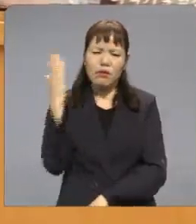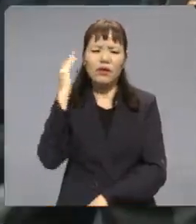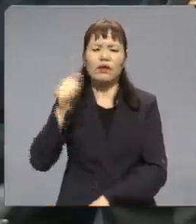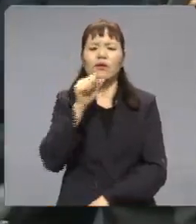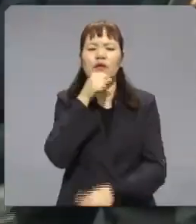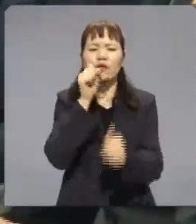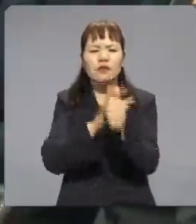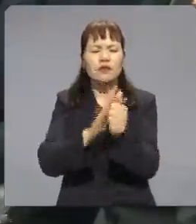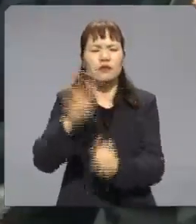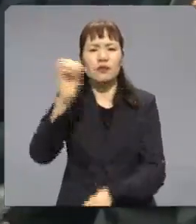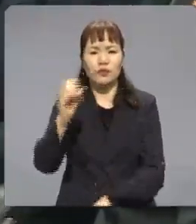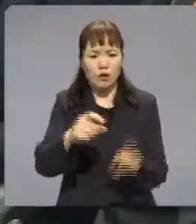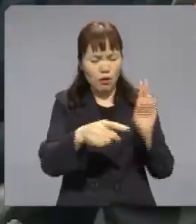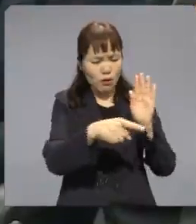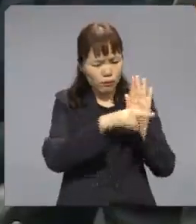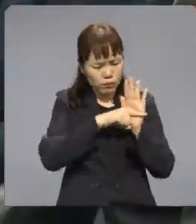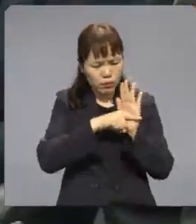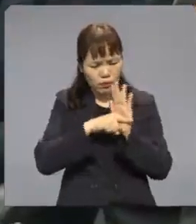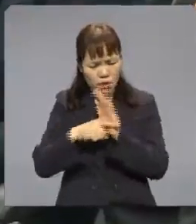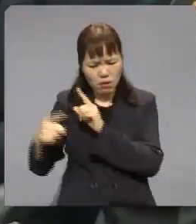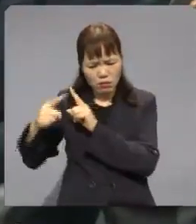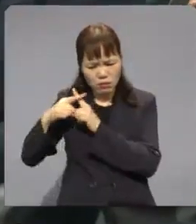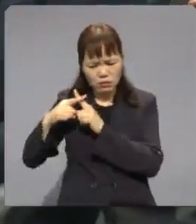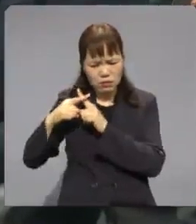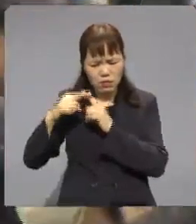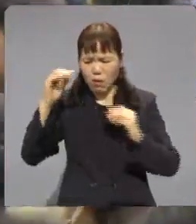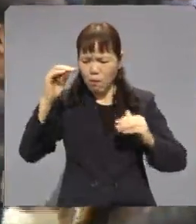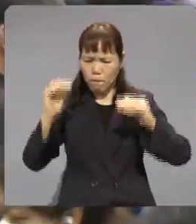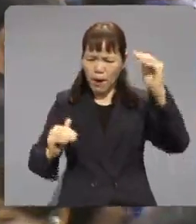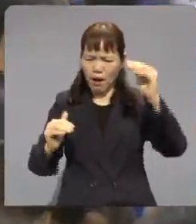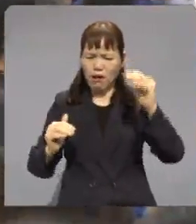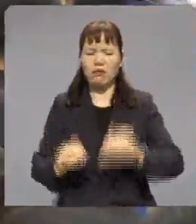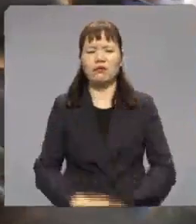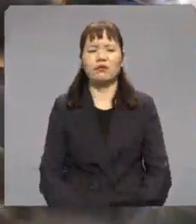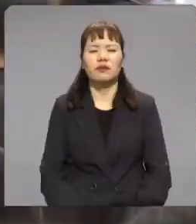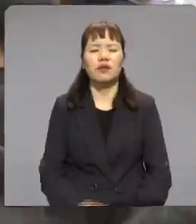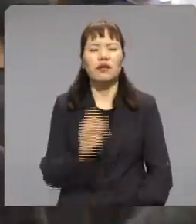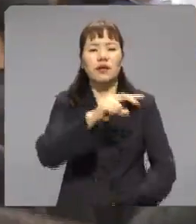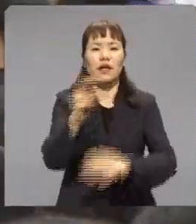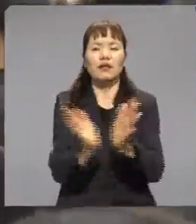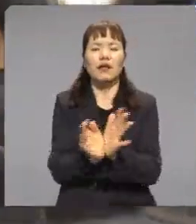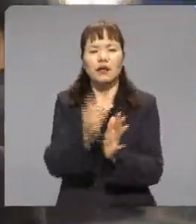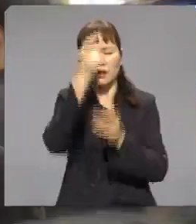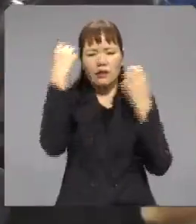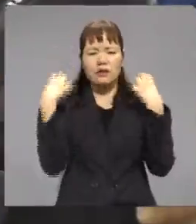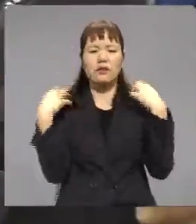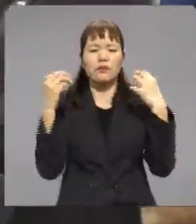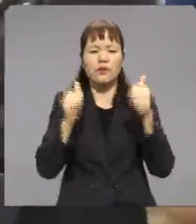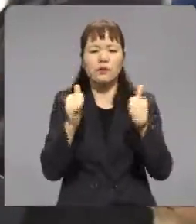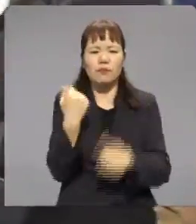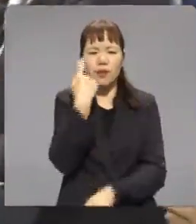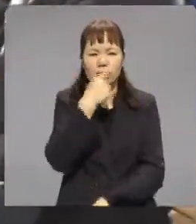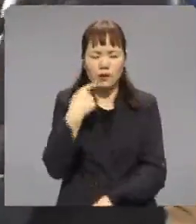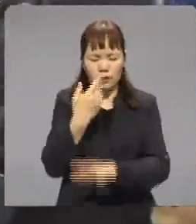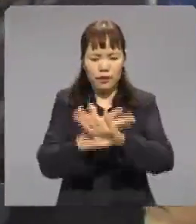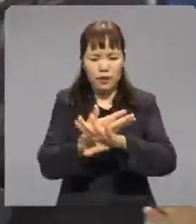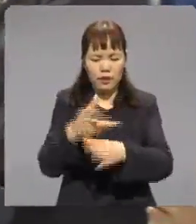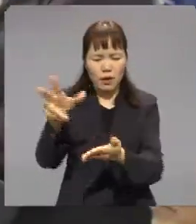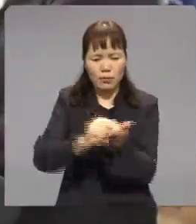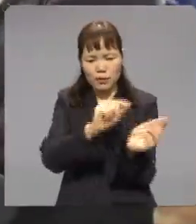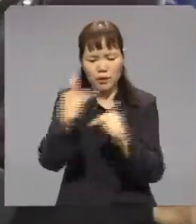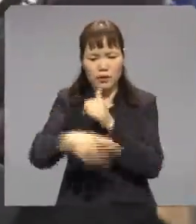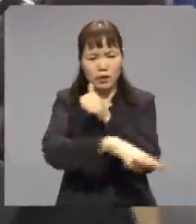줄곧 부정평가가 긍정평가를 크게 웃돌았습니다. 야당의 정권 심판론이 다른 이슈들을